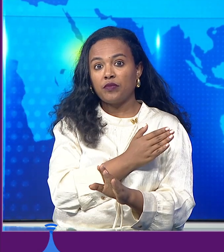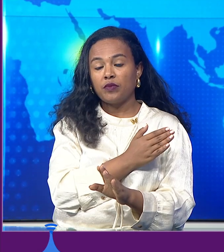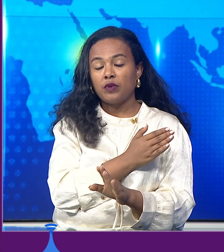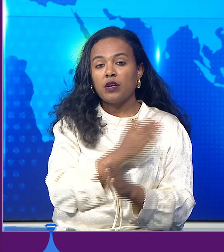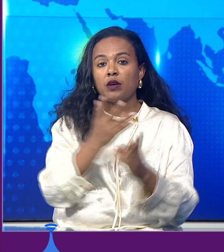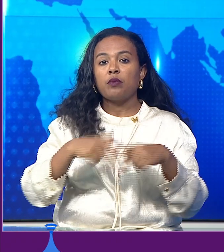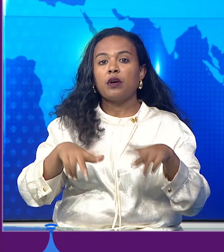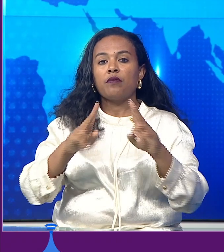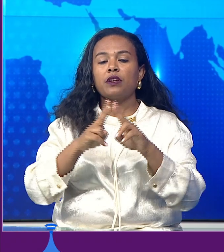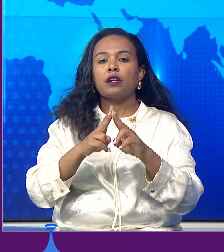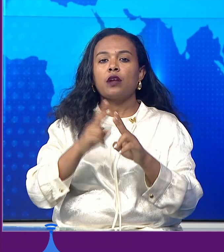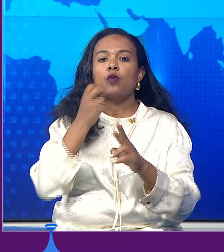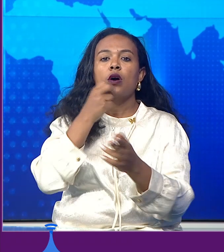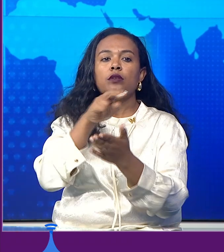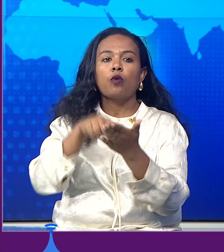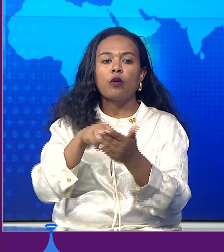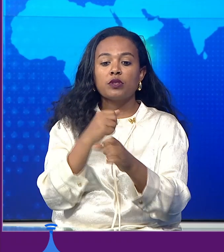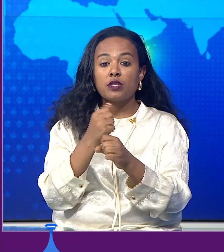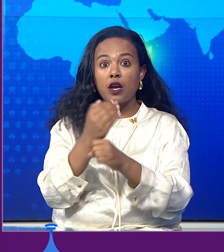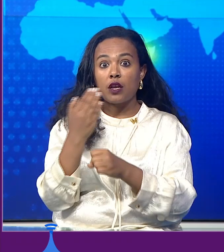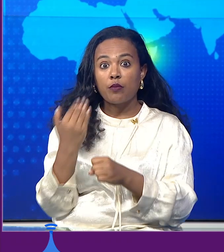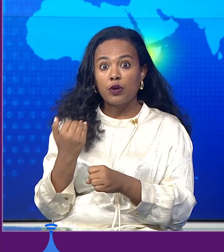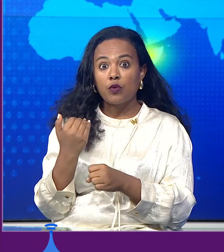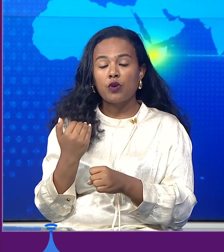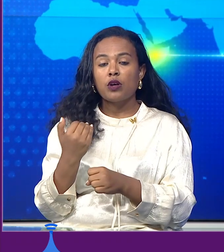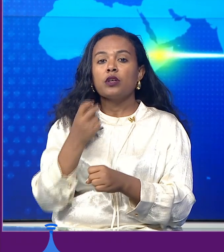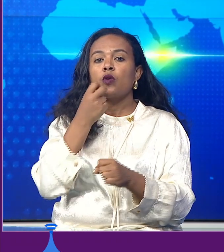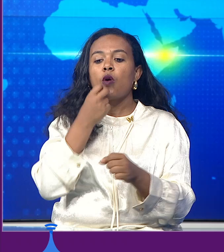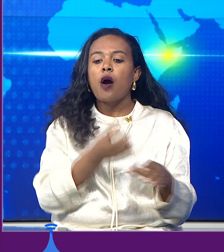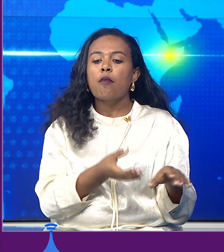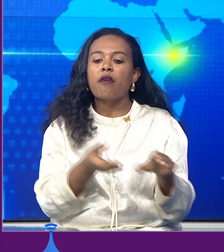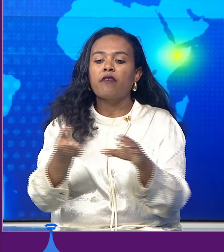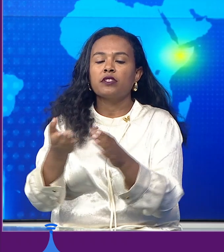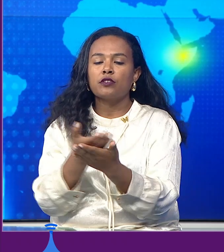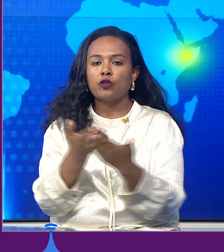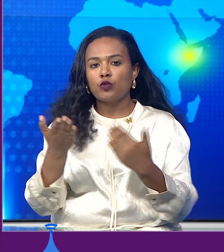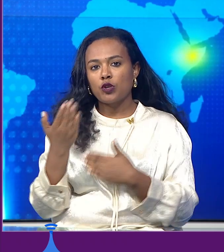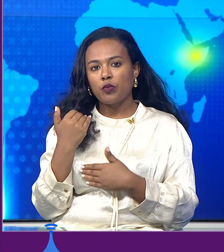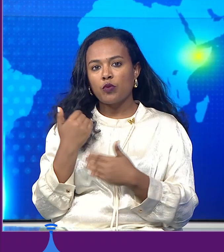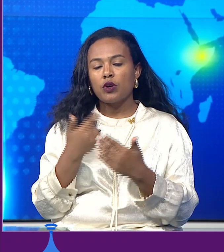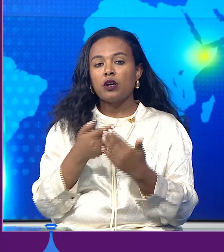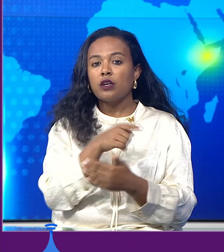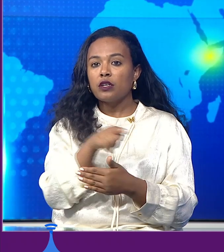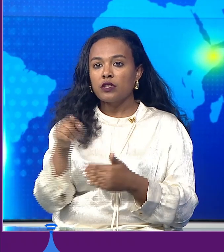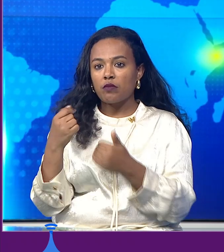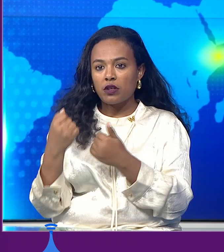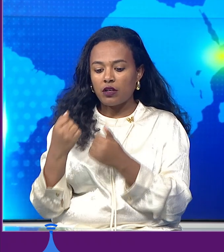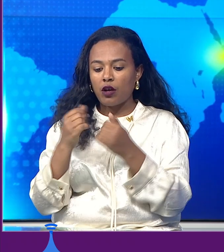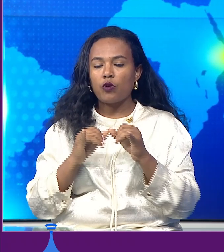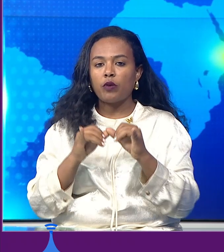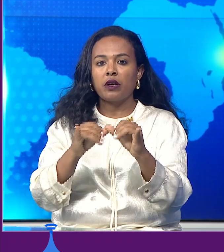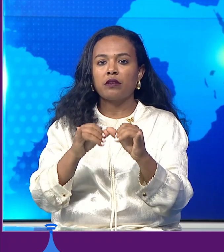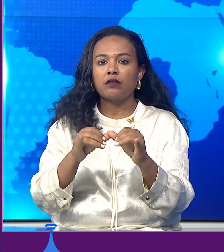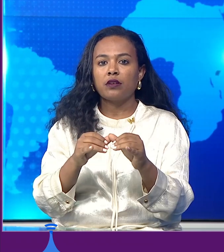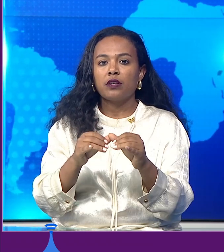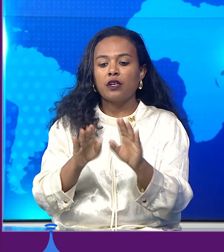በፌደራል ውሃ ተቋም ሲሰራ የነበረው የውሃ ማፋሰስ እንትናዎችም ነበሩ። እነሱንም አጠናክሮ የመሄድ ከፍቶ